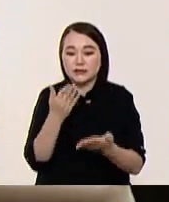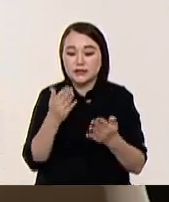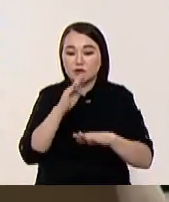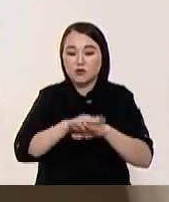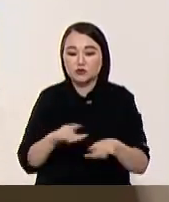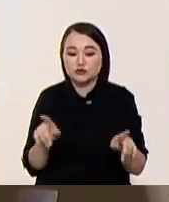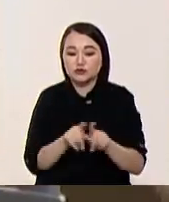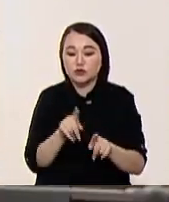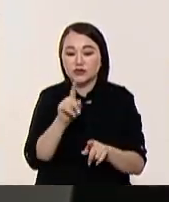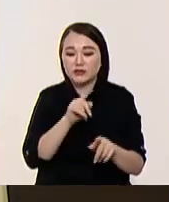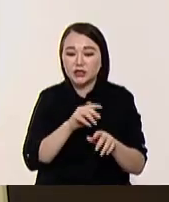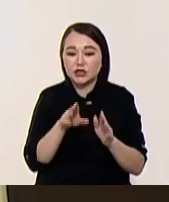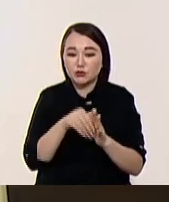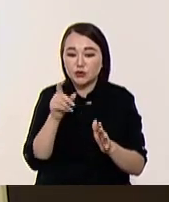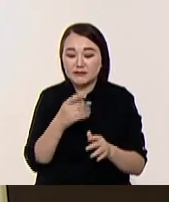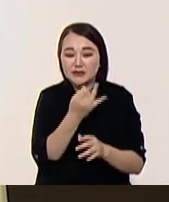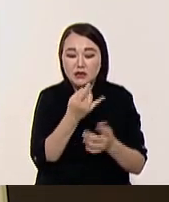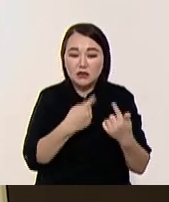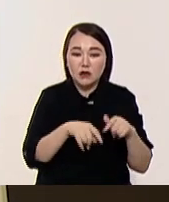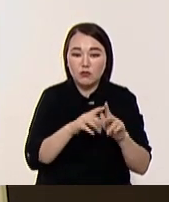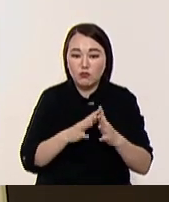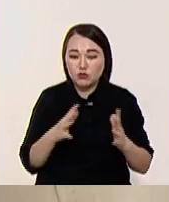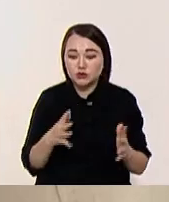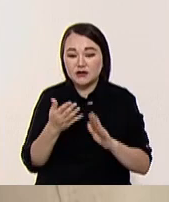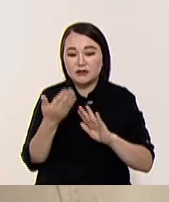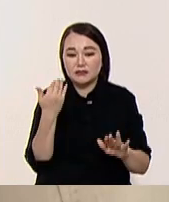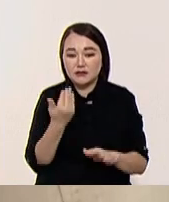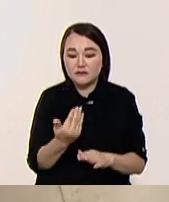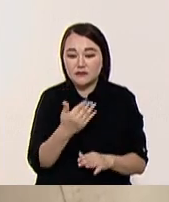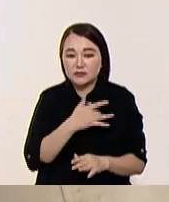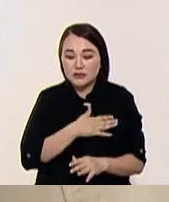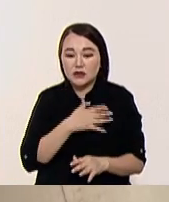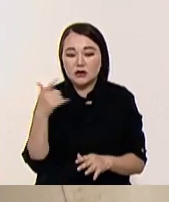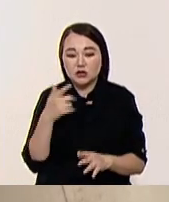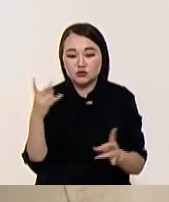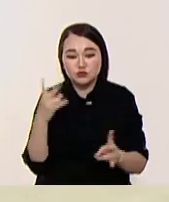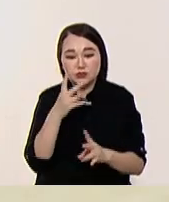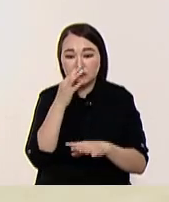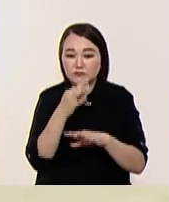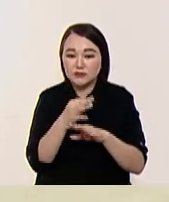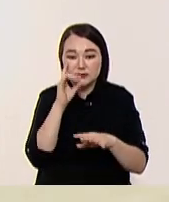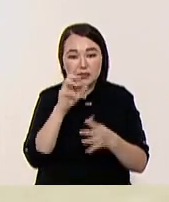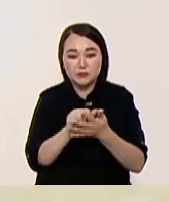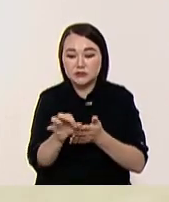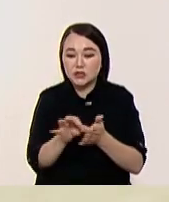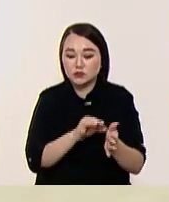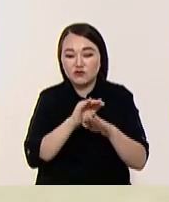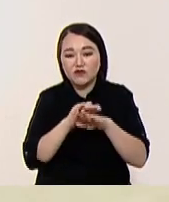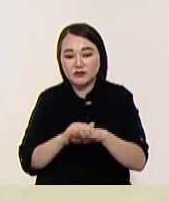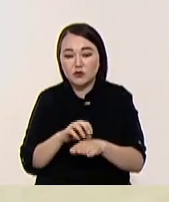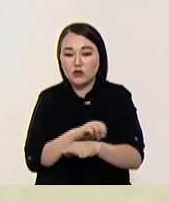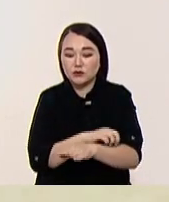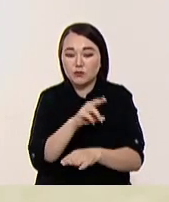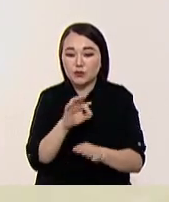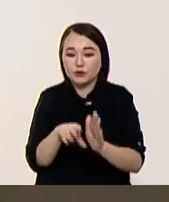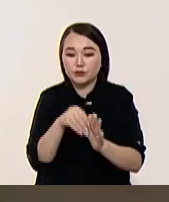того, что депутат продвигает интересы компании, ранее ему принадлежавших, гражданам нужно реагировать. Представлять факты в комитет по